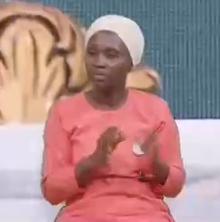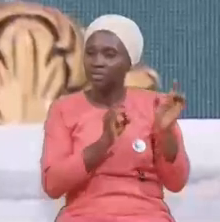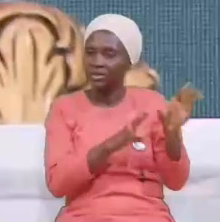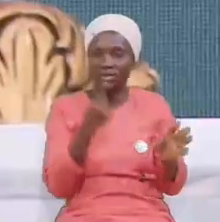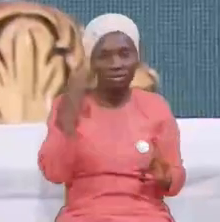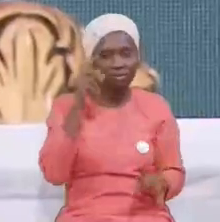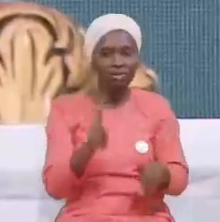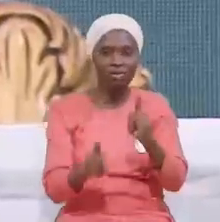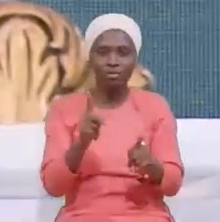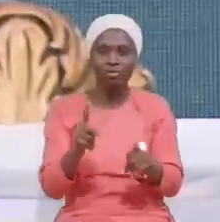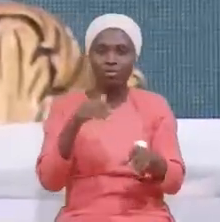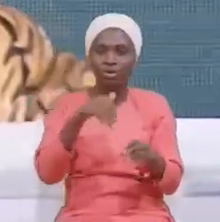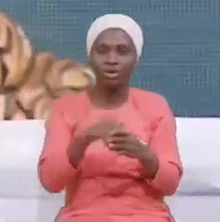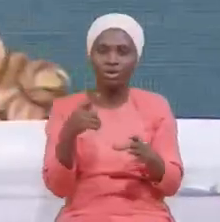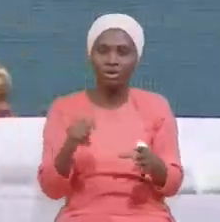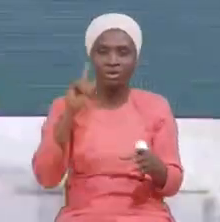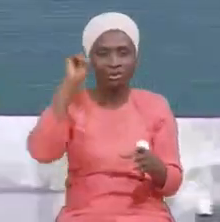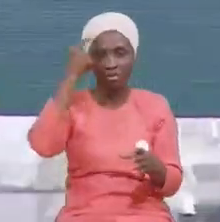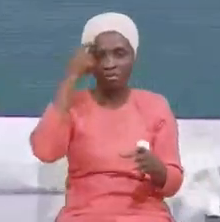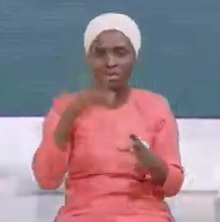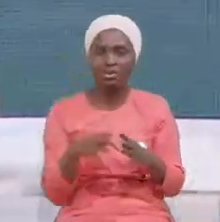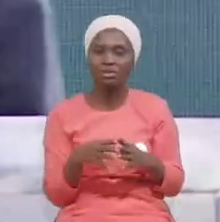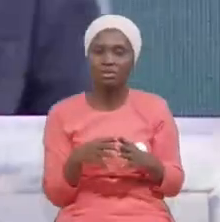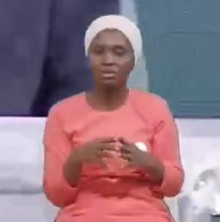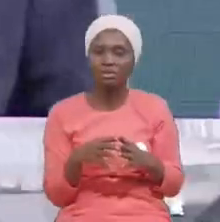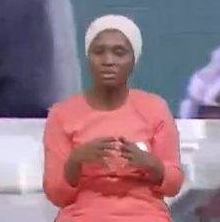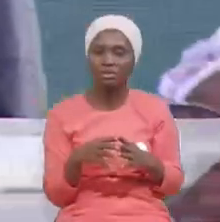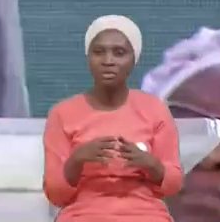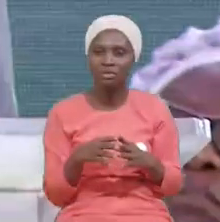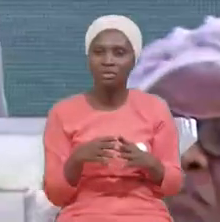La haine contre ceux-là qui sont au pouvoir.